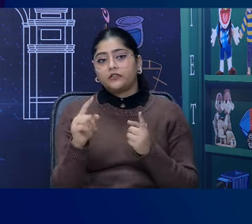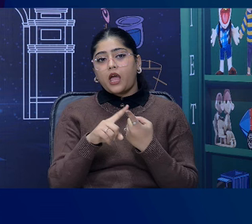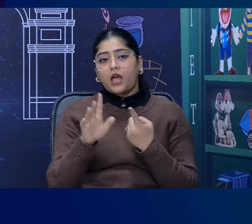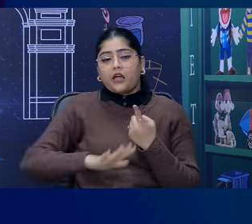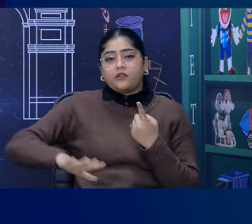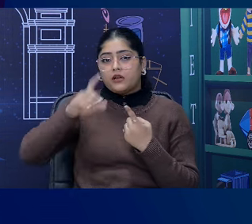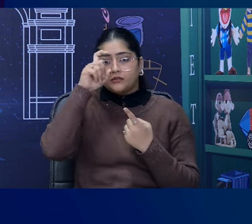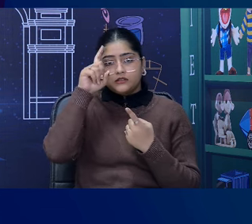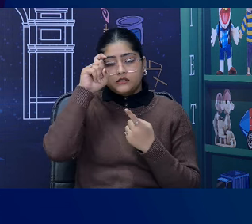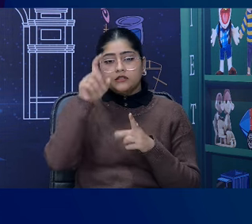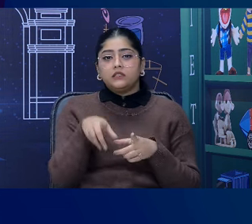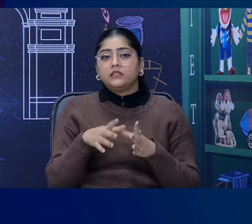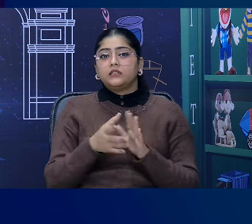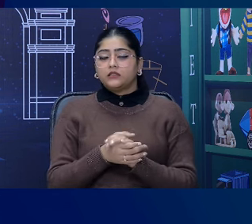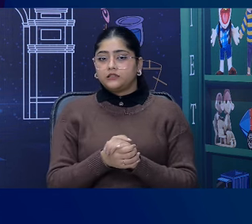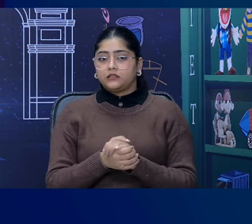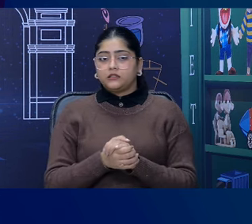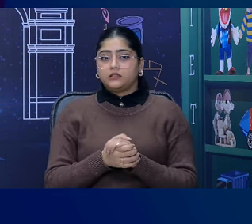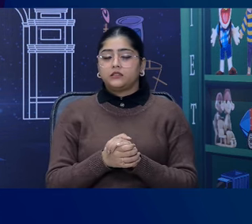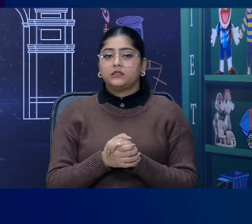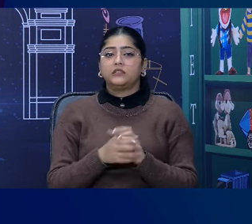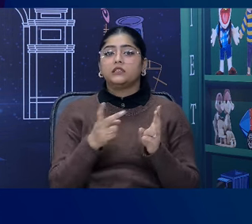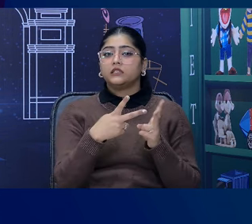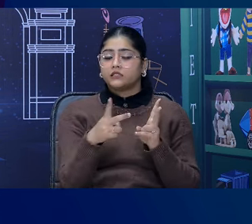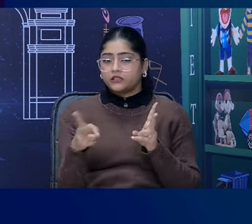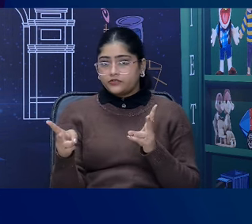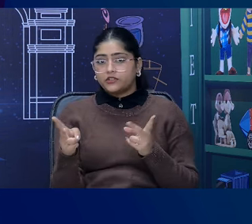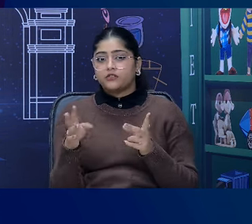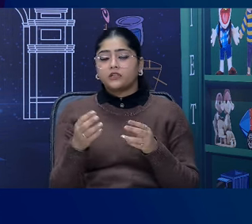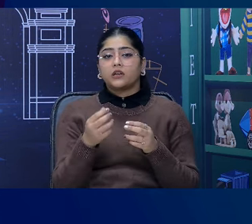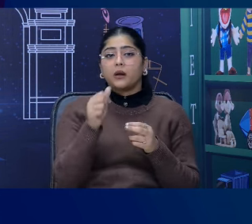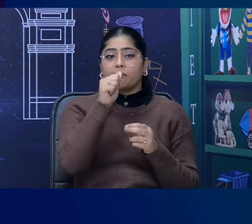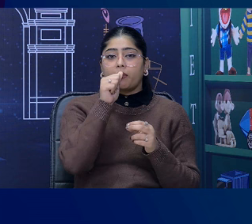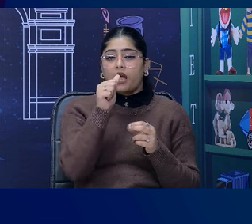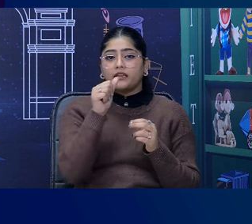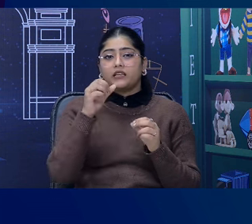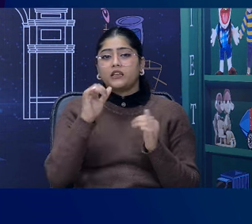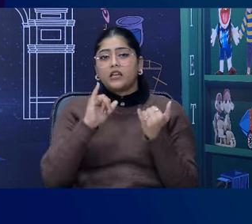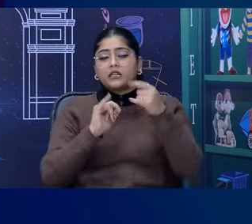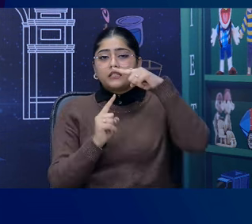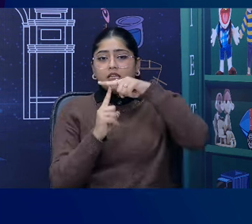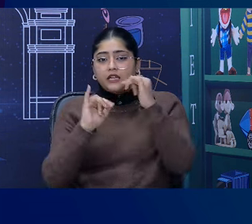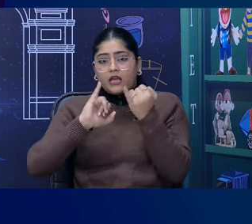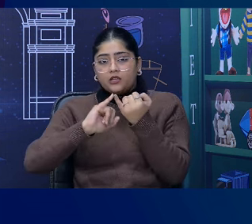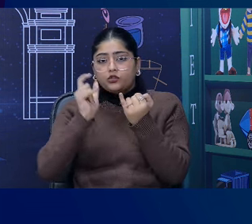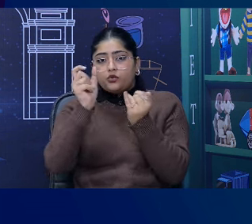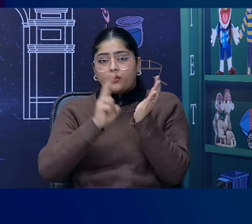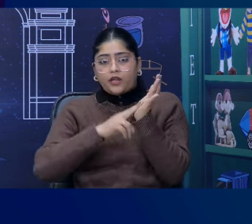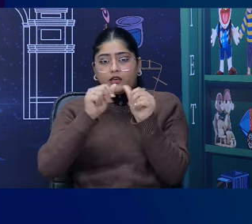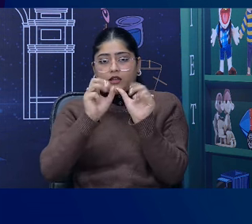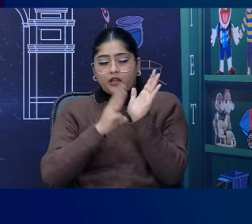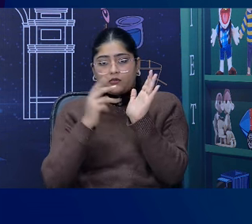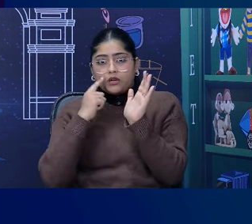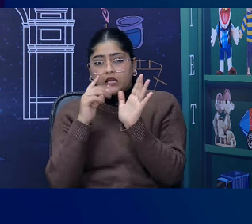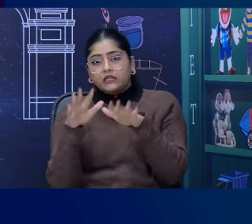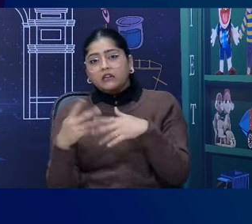य अर्थक्वेक है या वोल्केनो इरप्शन है सुनामी हां जो हमारे कंट्रोल में नहीं है ये